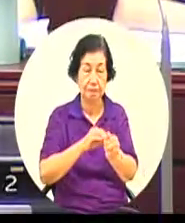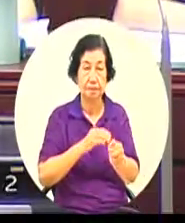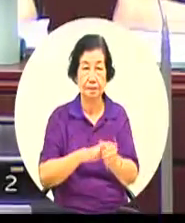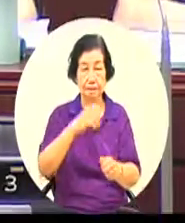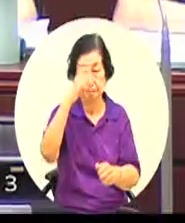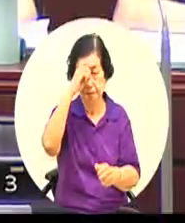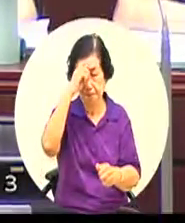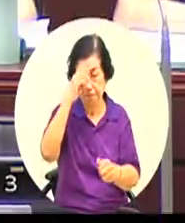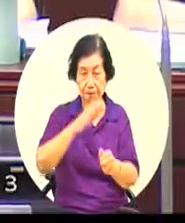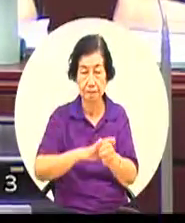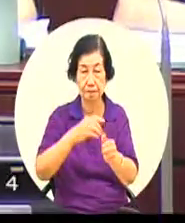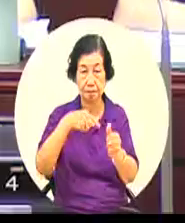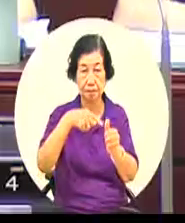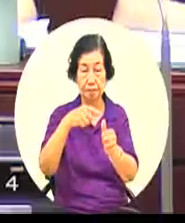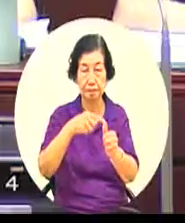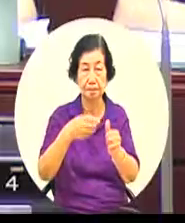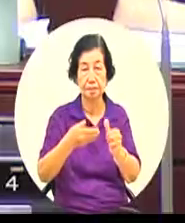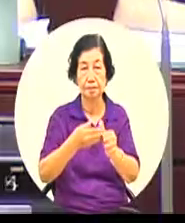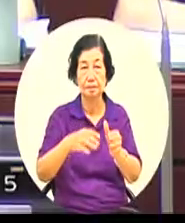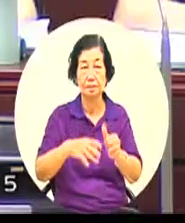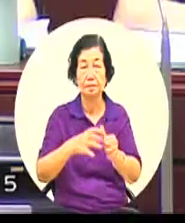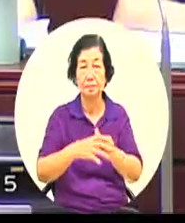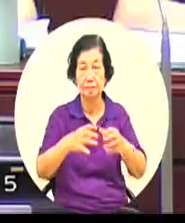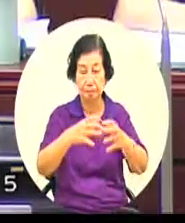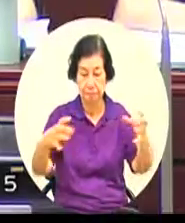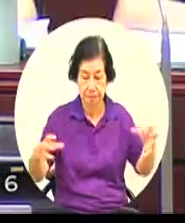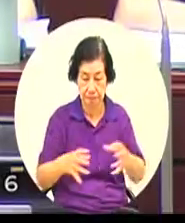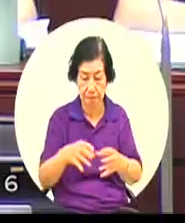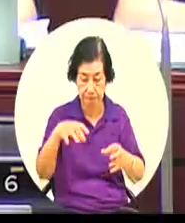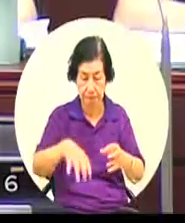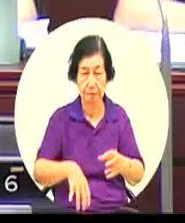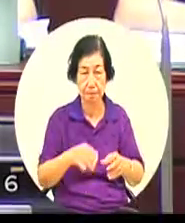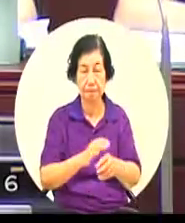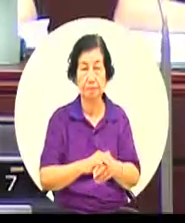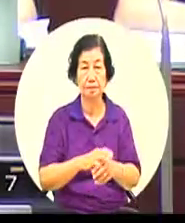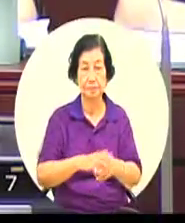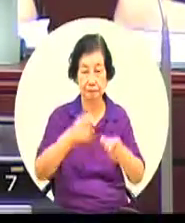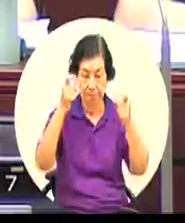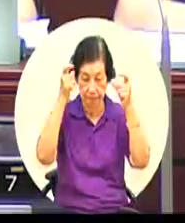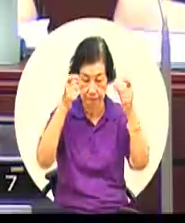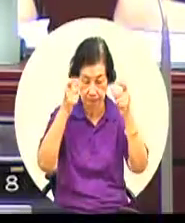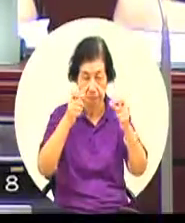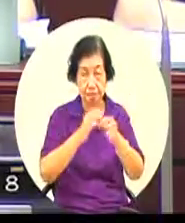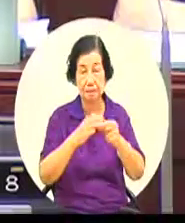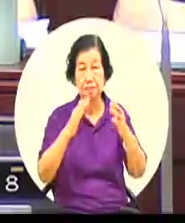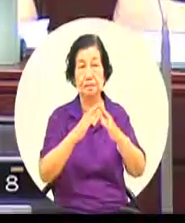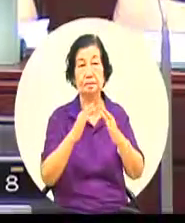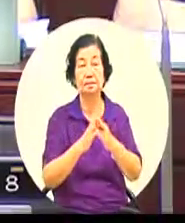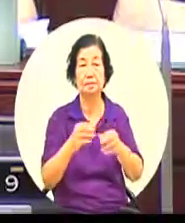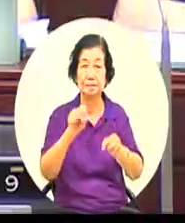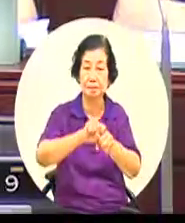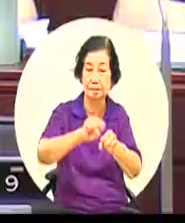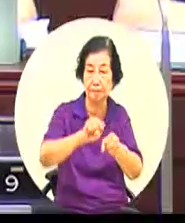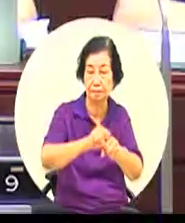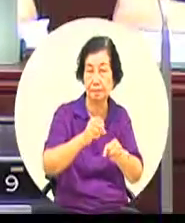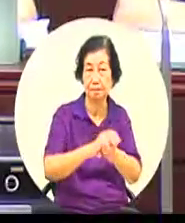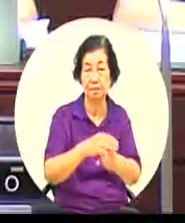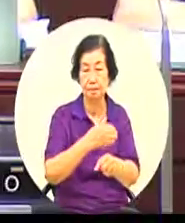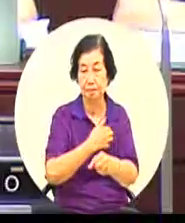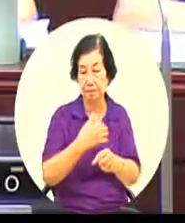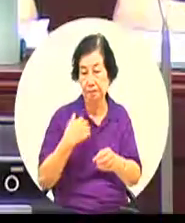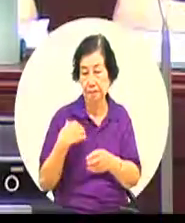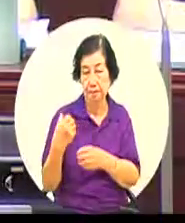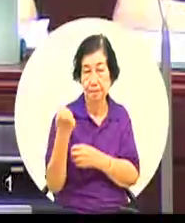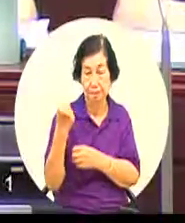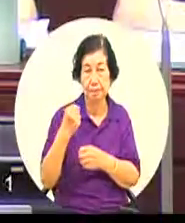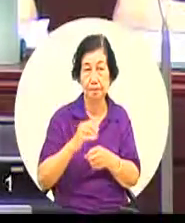点完成整合。在他完成整合之前，那高雄市继续增进我们的能力，我们的学生可以上 DuckGo， 也